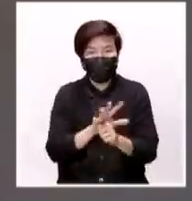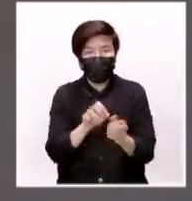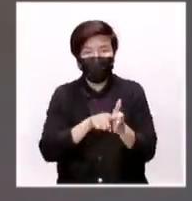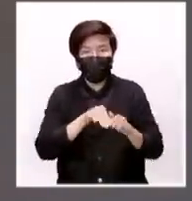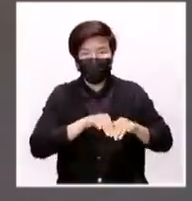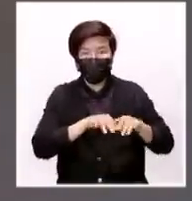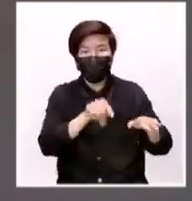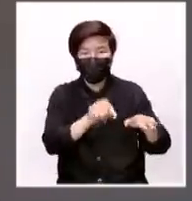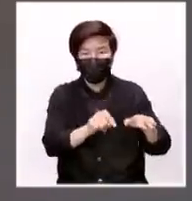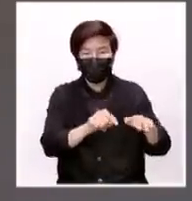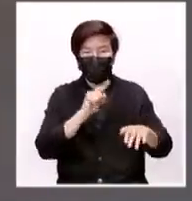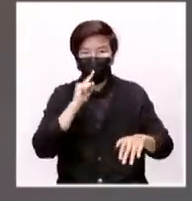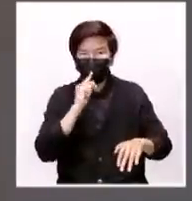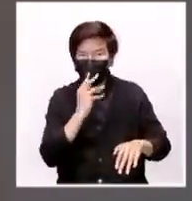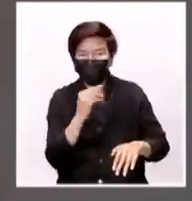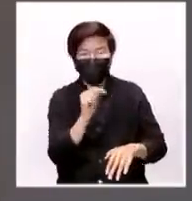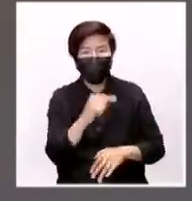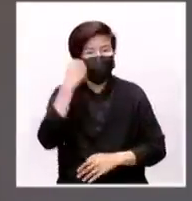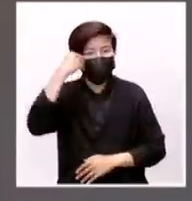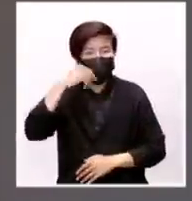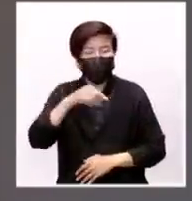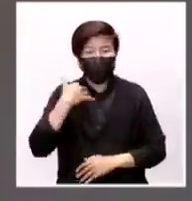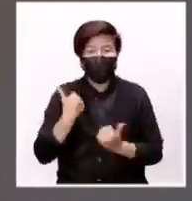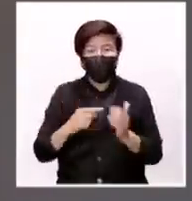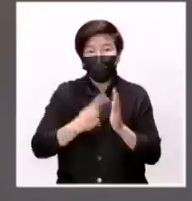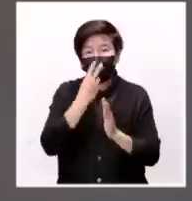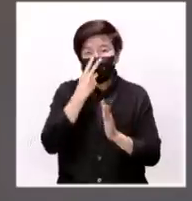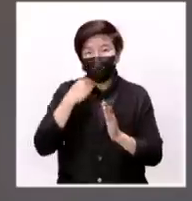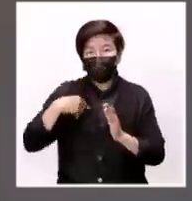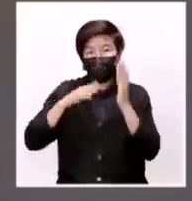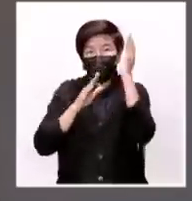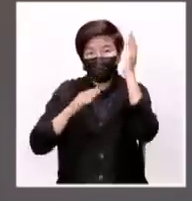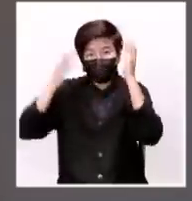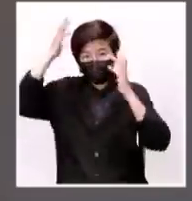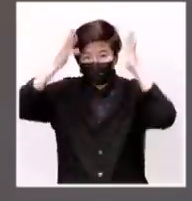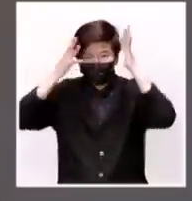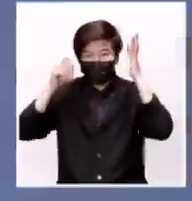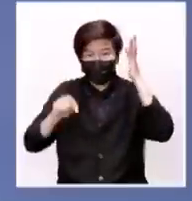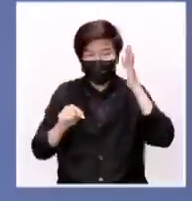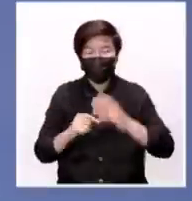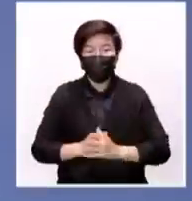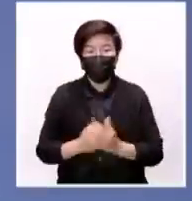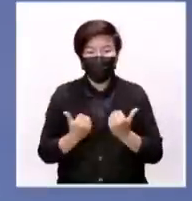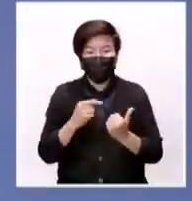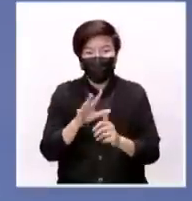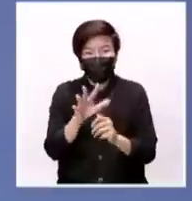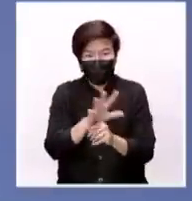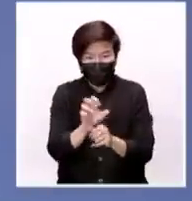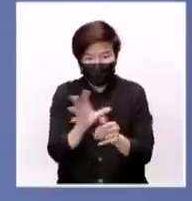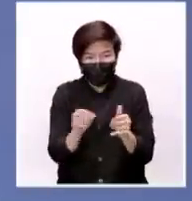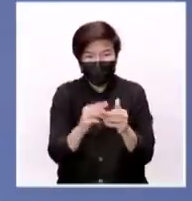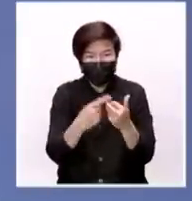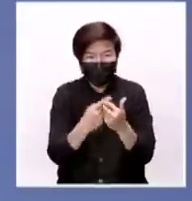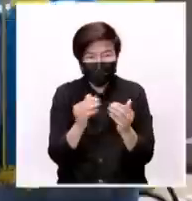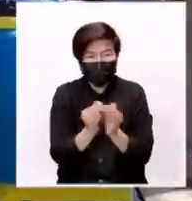ระบาดระลอกใหม่ของโควิด-19 ค่ะไปเริ่มต้นที่มาเลเซียกันก่อนนะคะซึ่งตอนนี้มาเลเซียมีจำนวนผู้ติดเชื้อสะสม